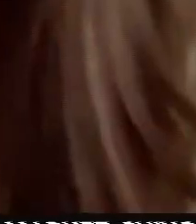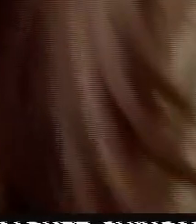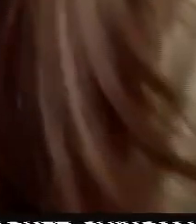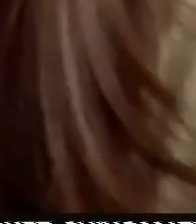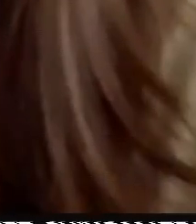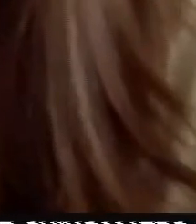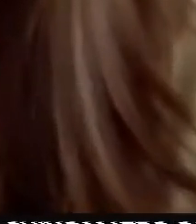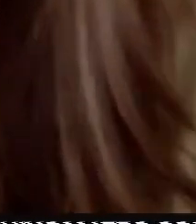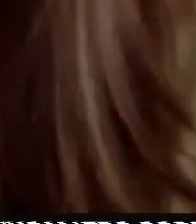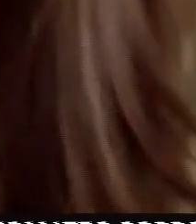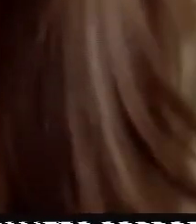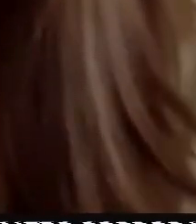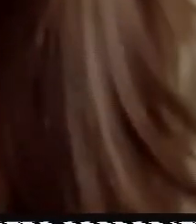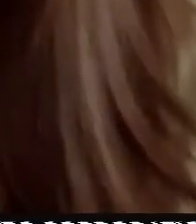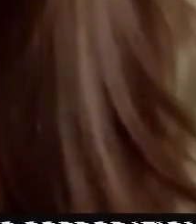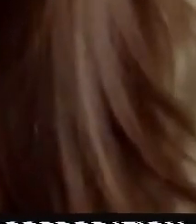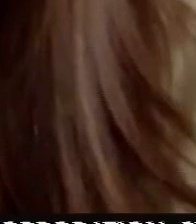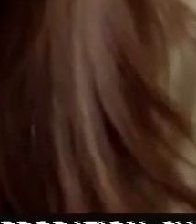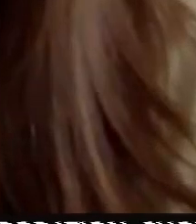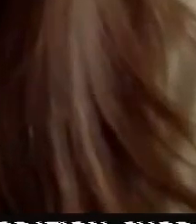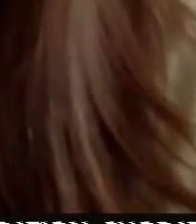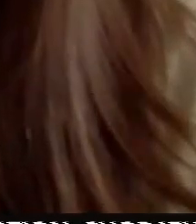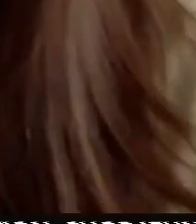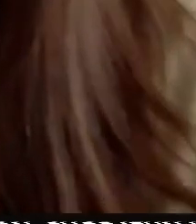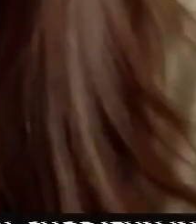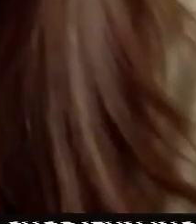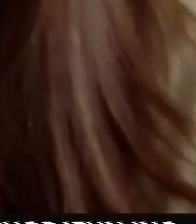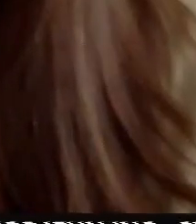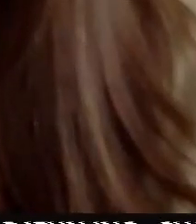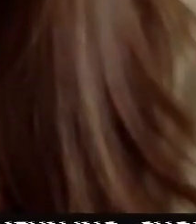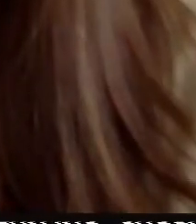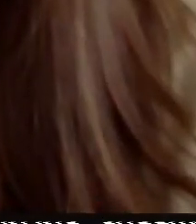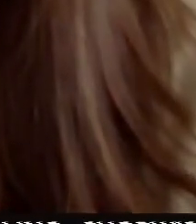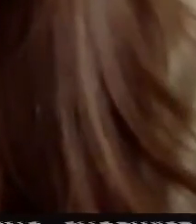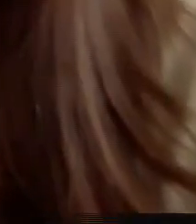Tina Panginiban Perez, Nakatutok, 24 Oras.